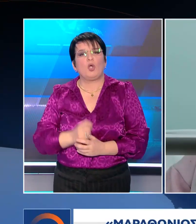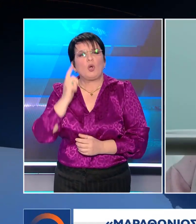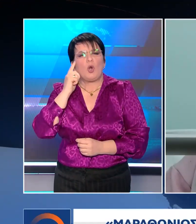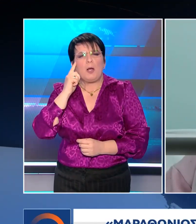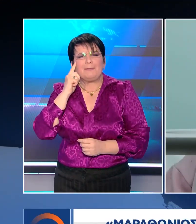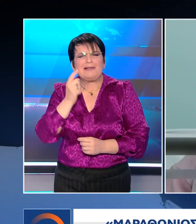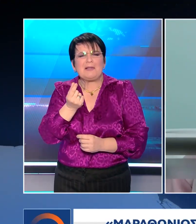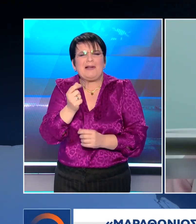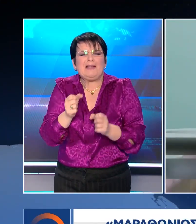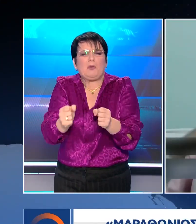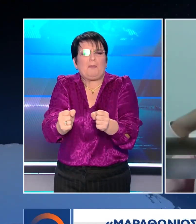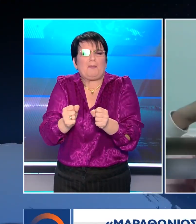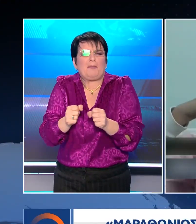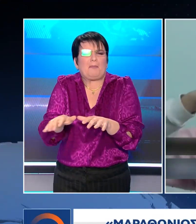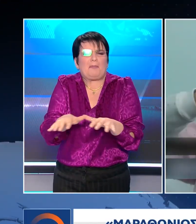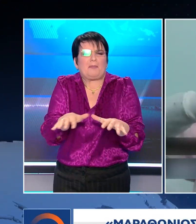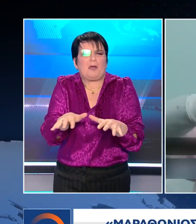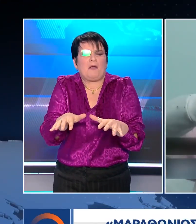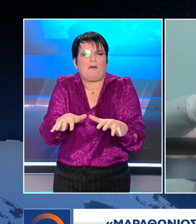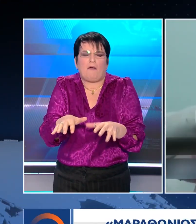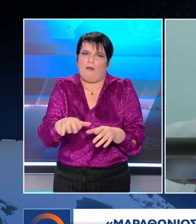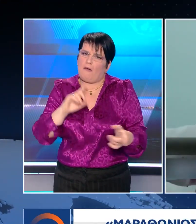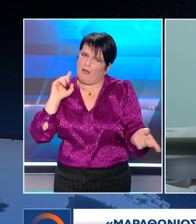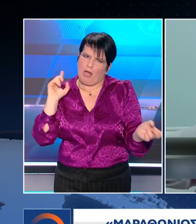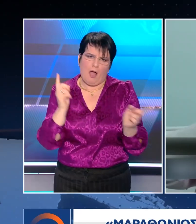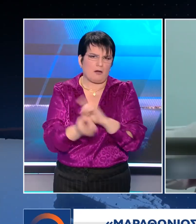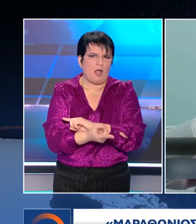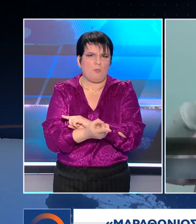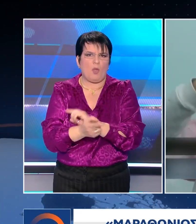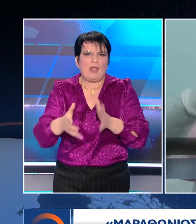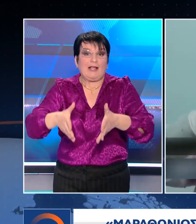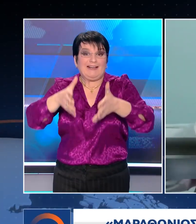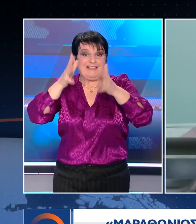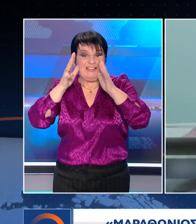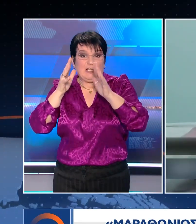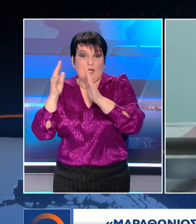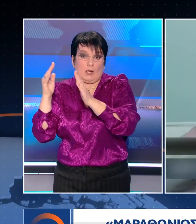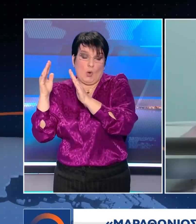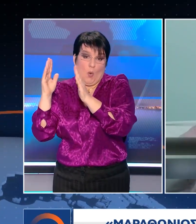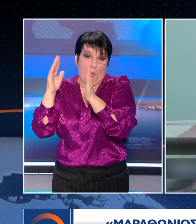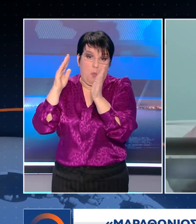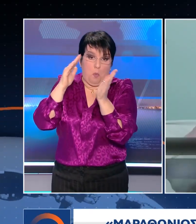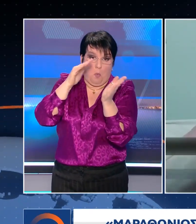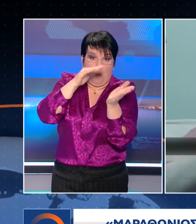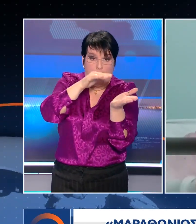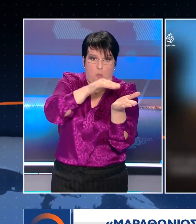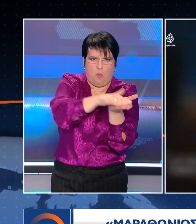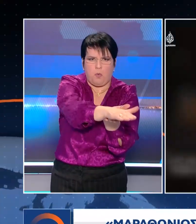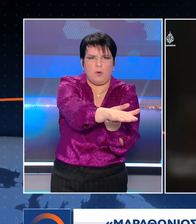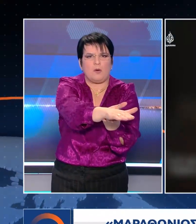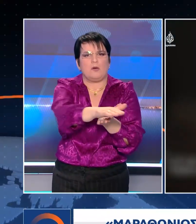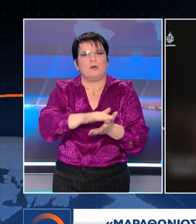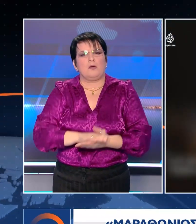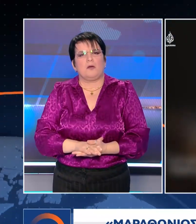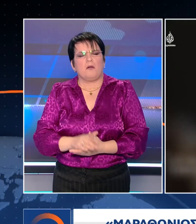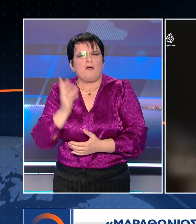düşündük ama bu sefer öyle olmadı. Direkt bina kaydı böyle. Gitti yani. Hissettim kaydığını, gittiğini hissettim yani. O da kaydı.